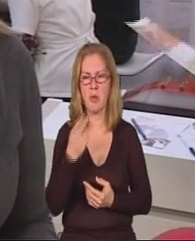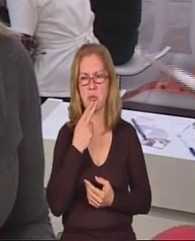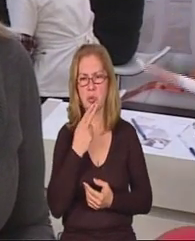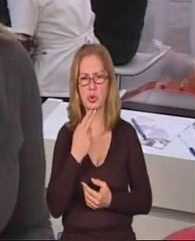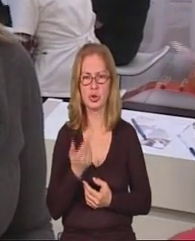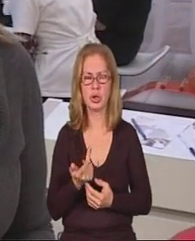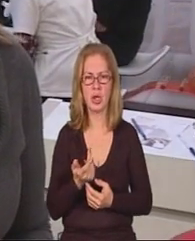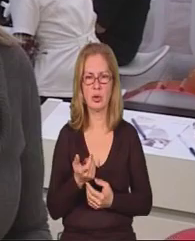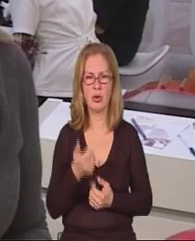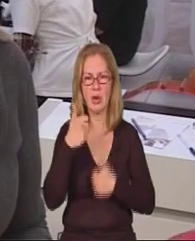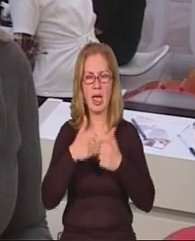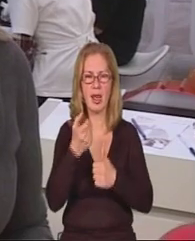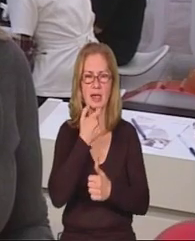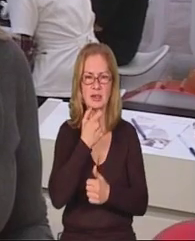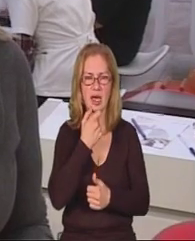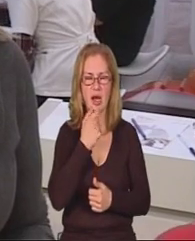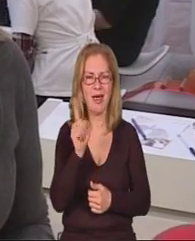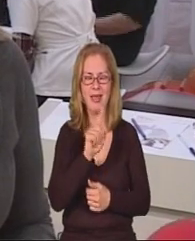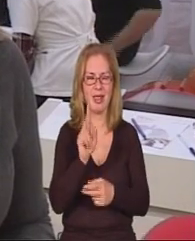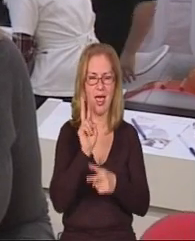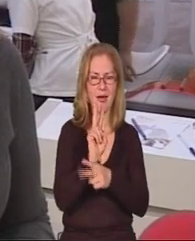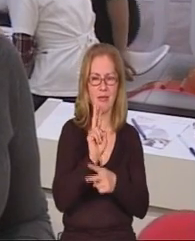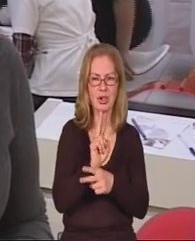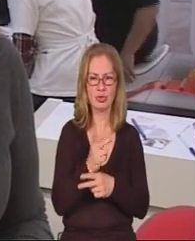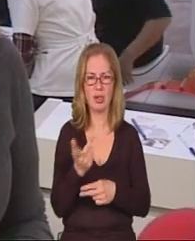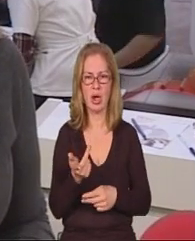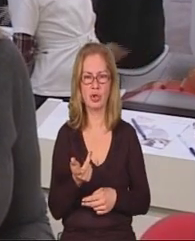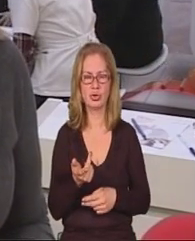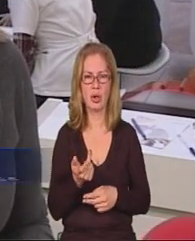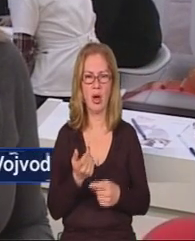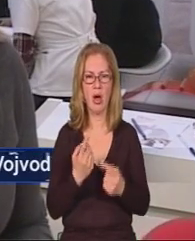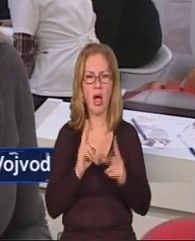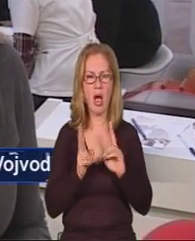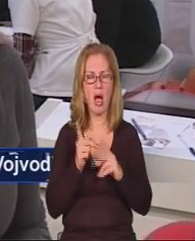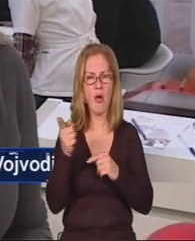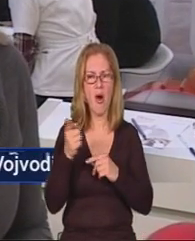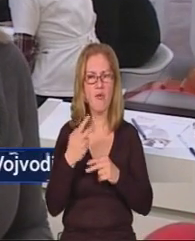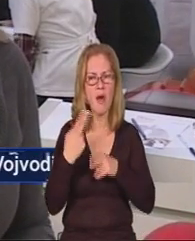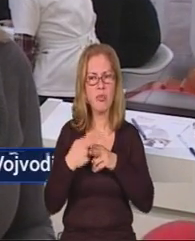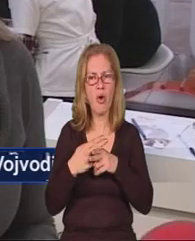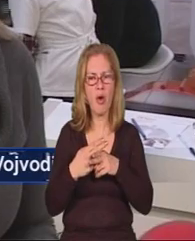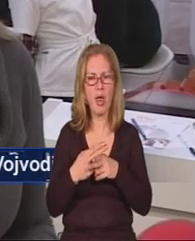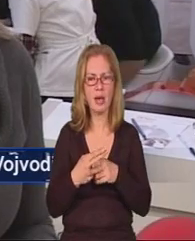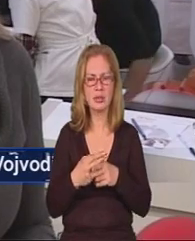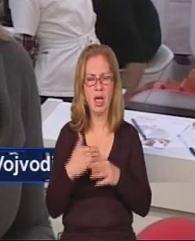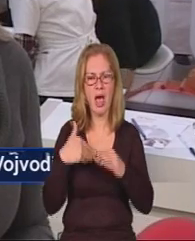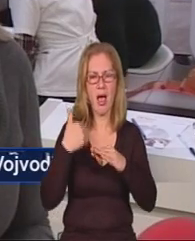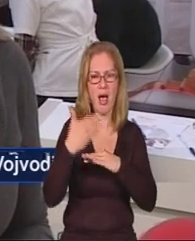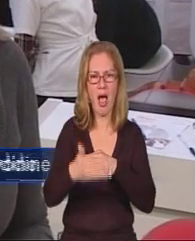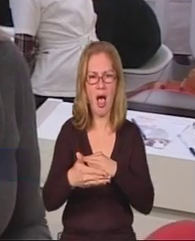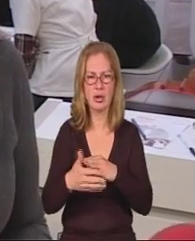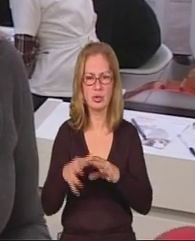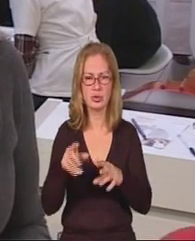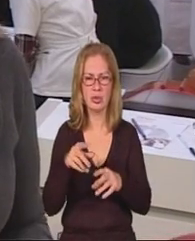pripisuje pušenju i normalnom procesu starenja, dakle ne obraćaju pažnju na ove tegobe, zbog čega se ova bolest, nažalost, dijagnostikuje